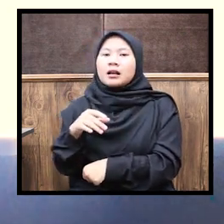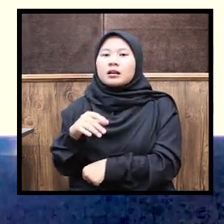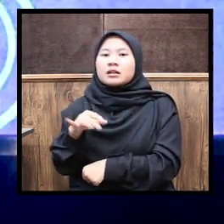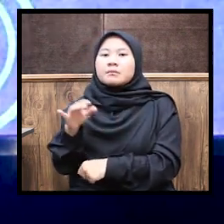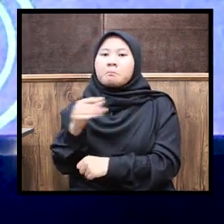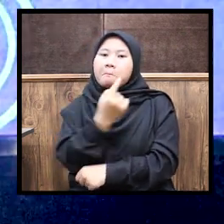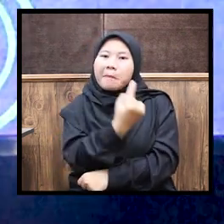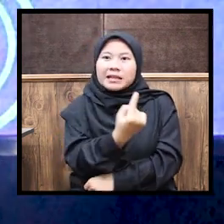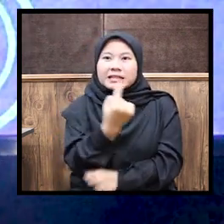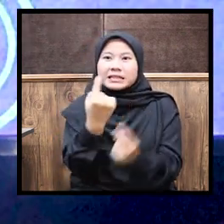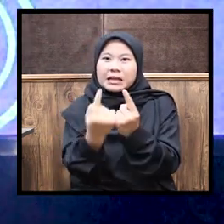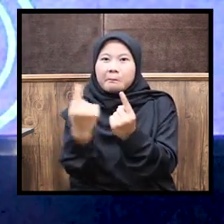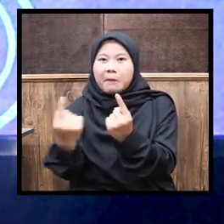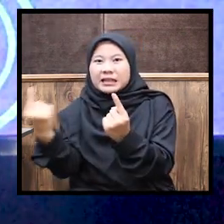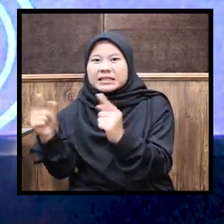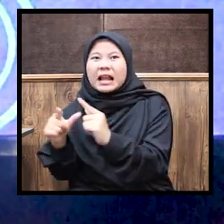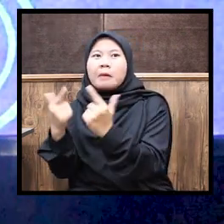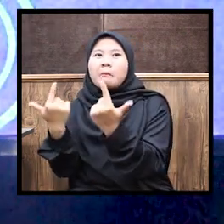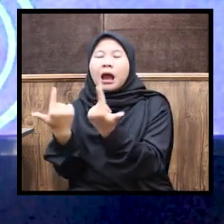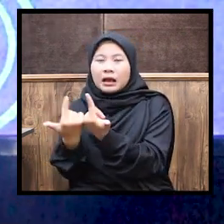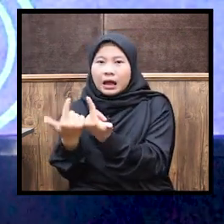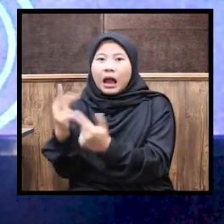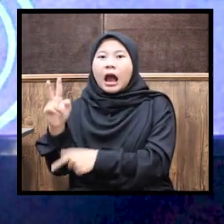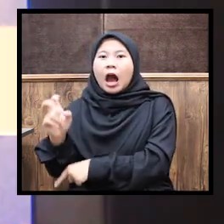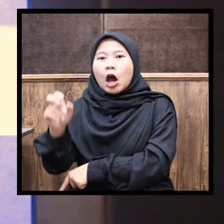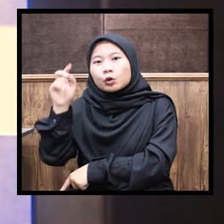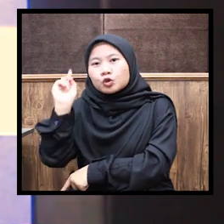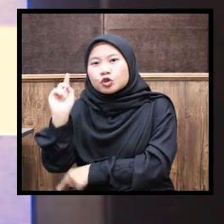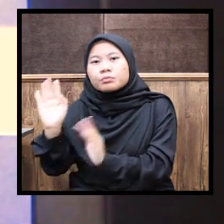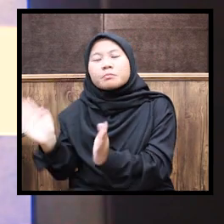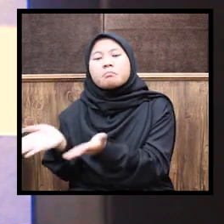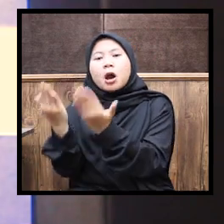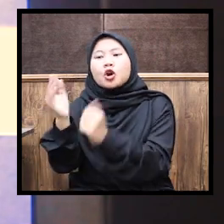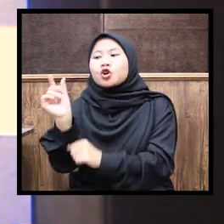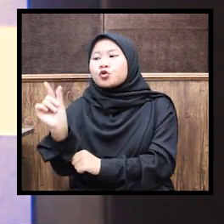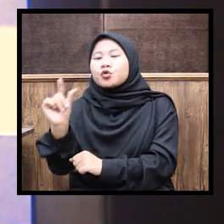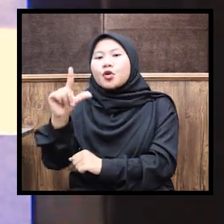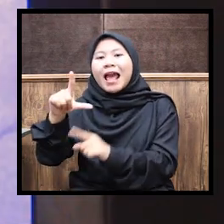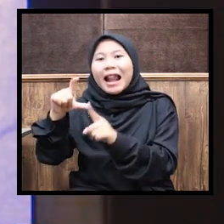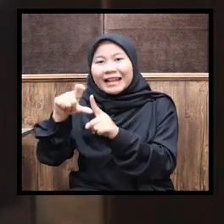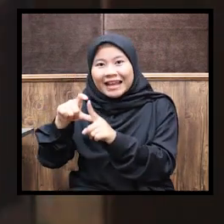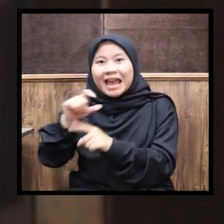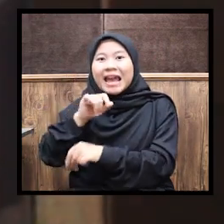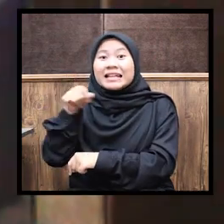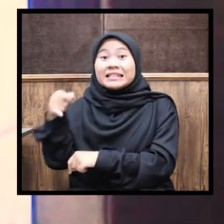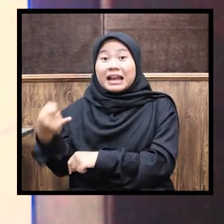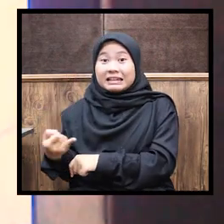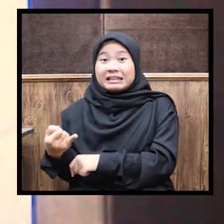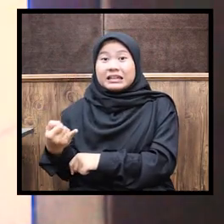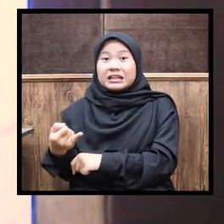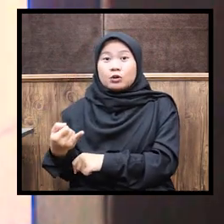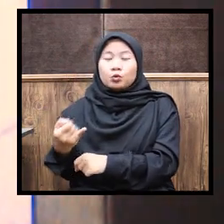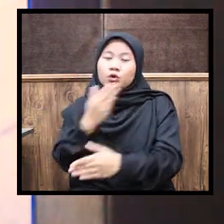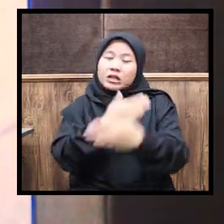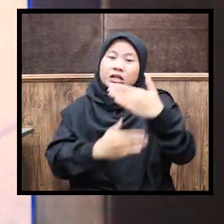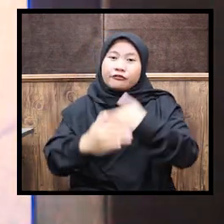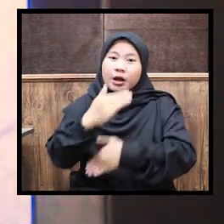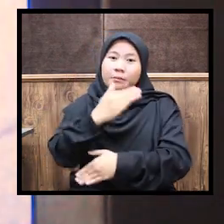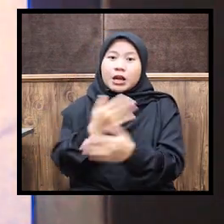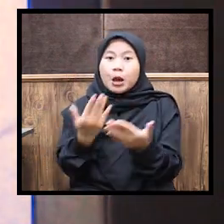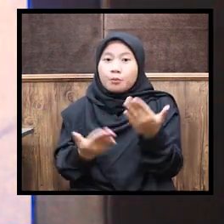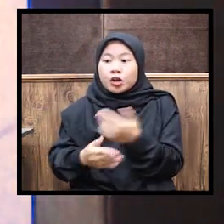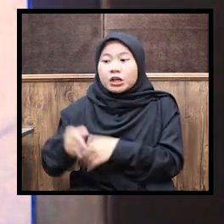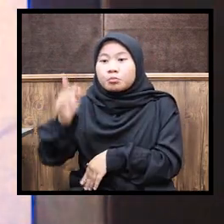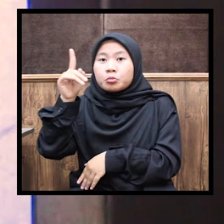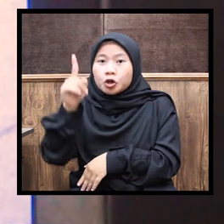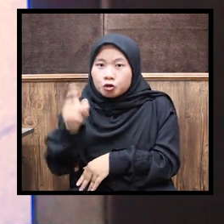layanan disabilitasya agar kemudian diabel yang punya kebutuhan kepentingan spesifik akan urusannya itu